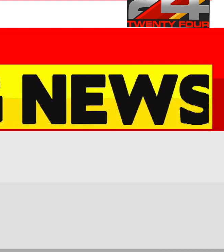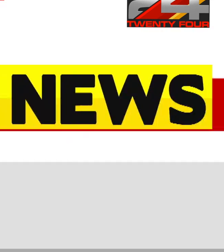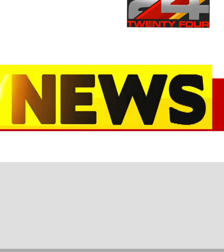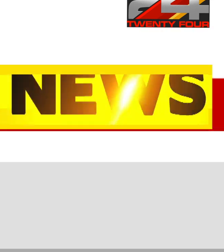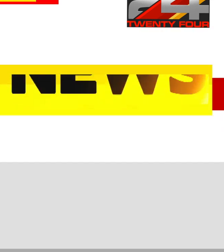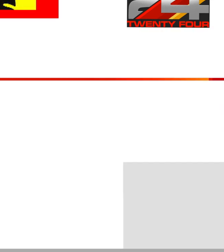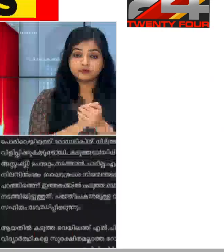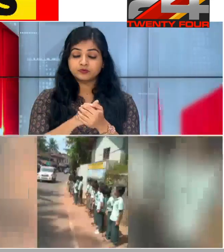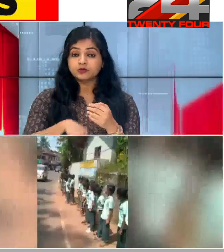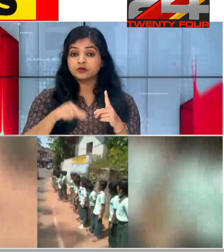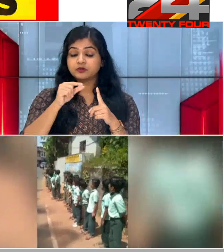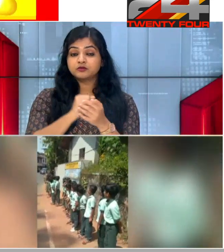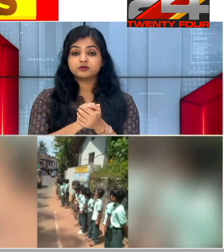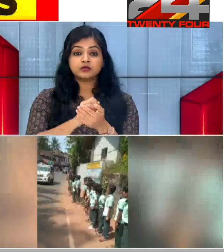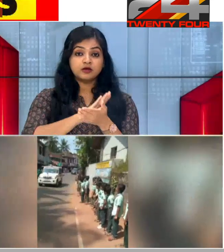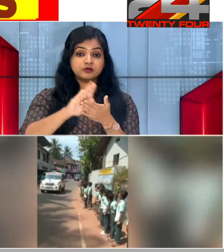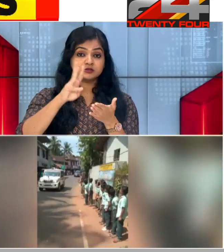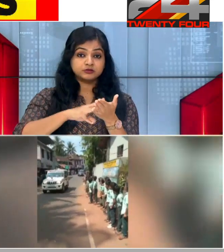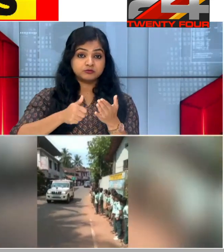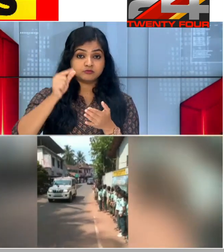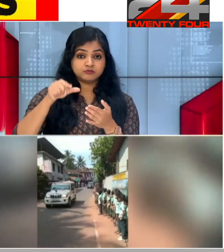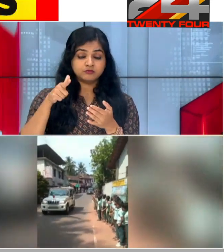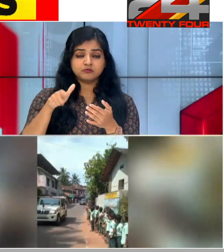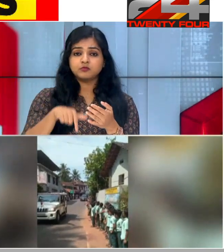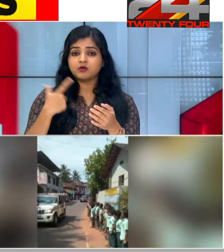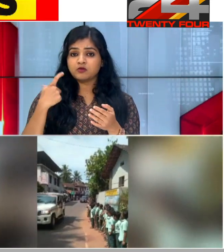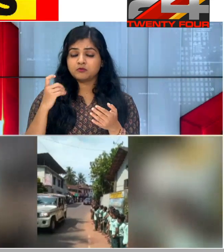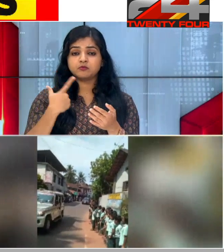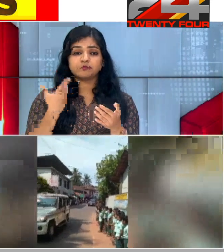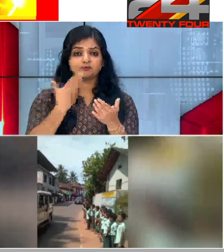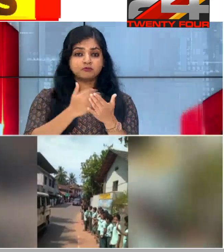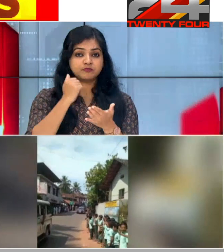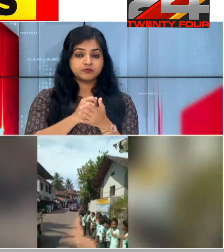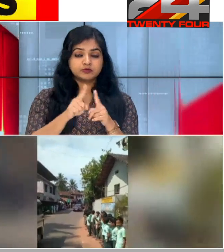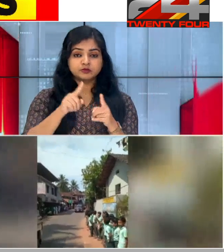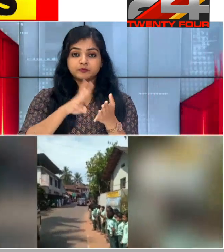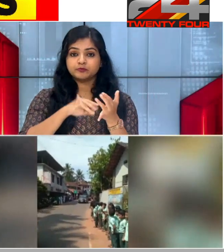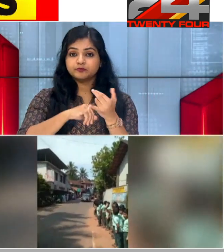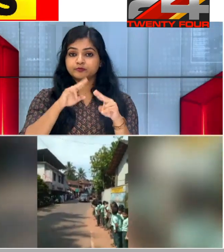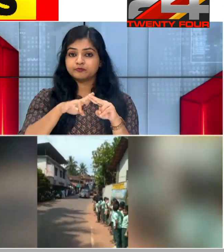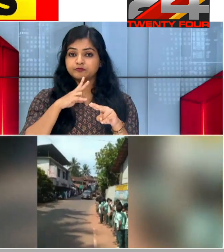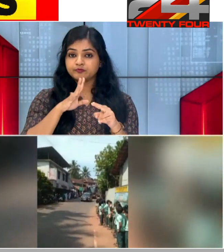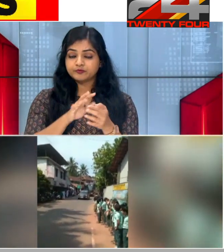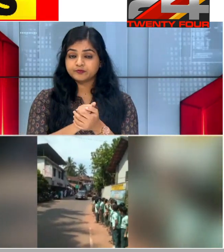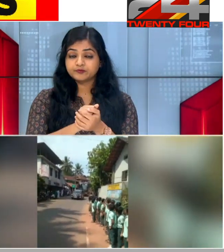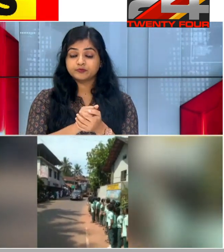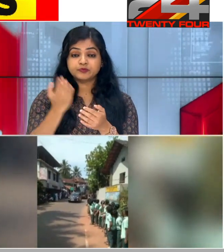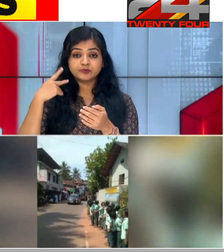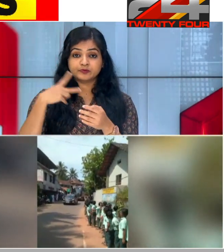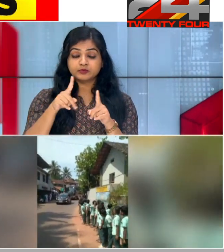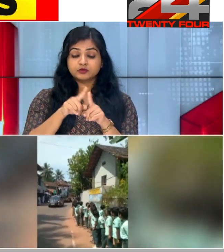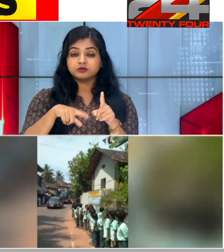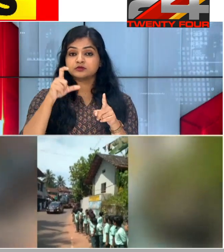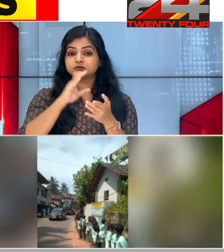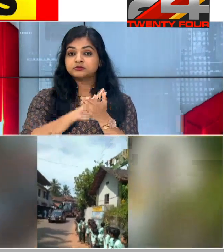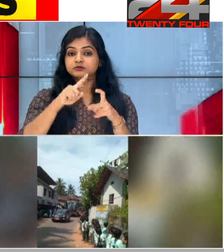ഈ പ്രധാന അധ്യാപകനെതിരെ പരാതി എടുക്കണം എന്നൊരാവശ്യവും എം എസ് എഫ് നിലവിൽ മുന്നോട്ട് വെക്കുന്നു. ഗോകുൽ സൂചിപ്പിച്ചതുപോലെ തന്നെ ചെമ്പാട് എൽ പി സ്കൂളിലാണ് ഈ